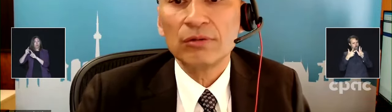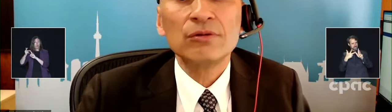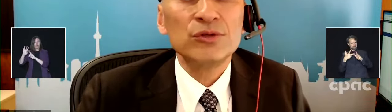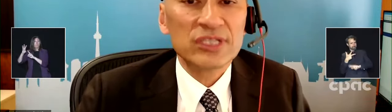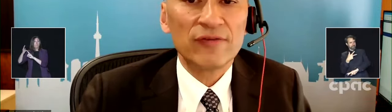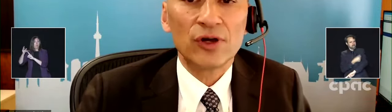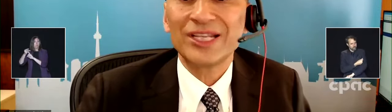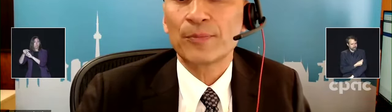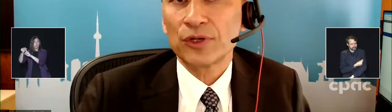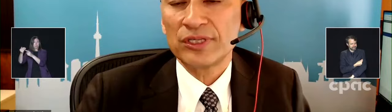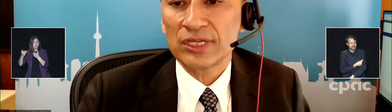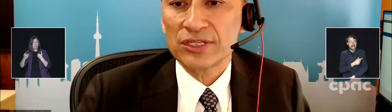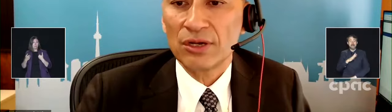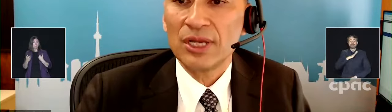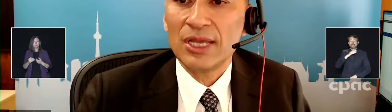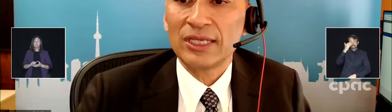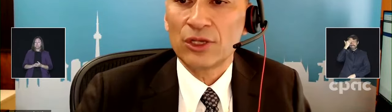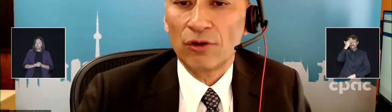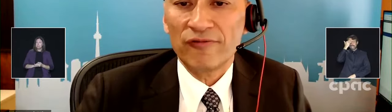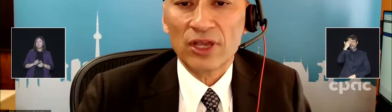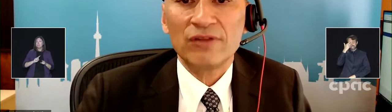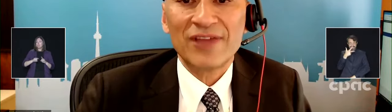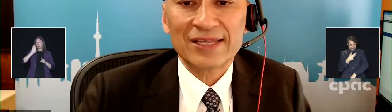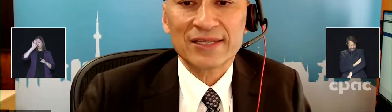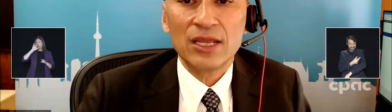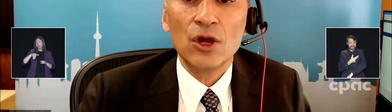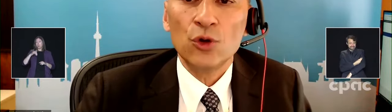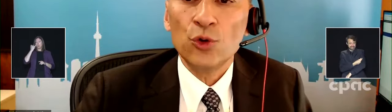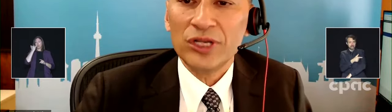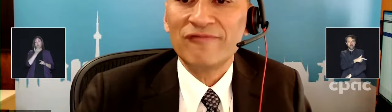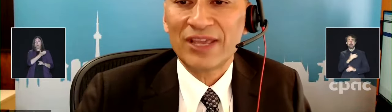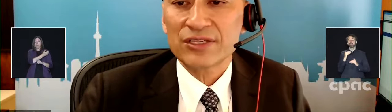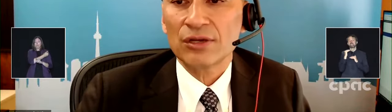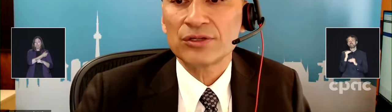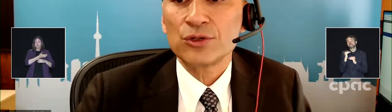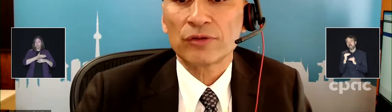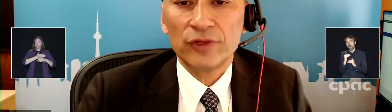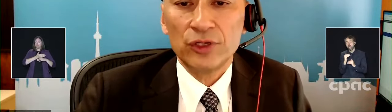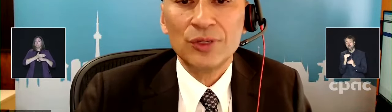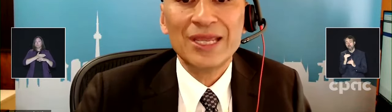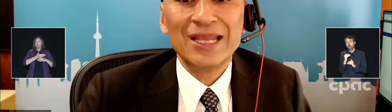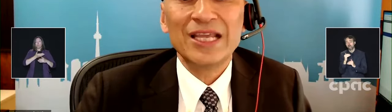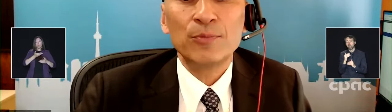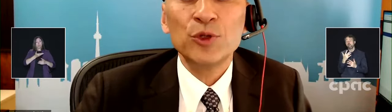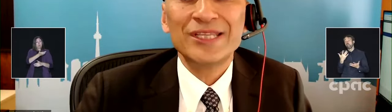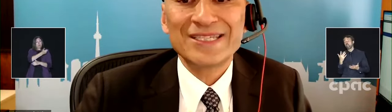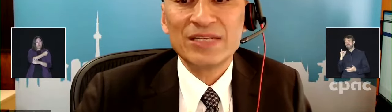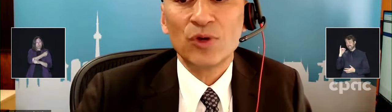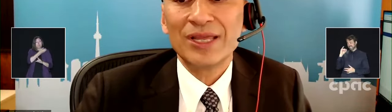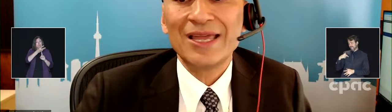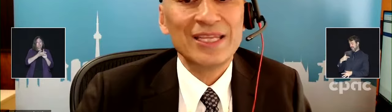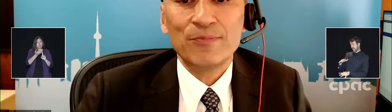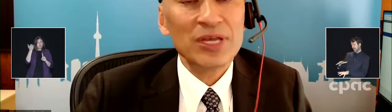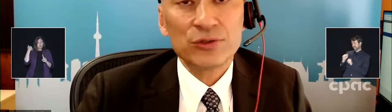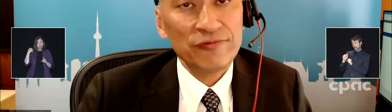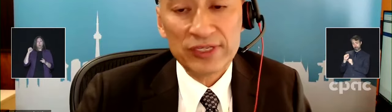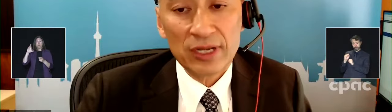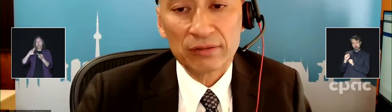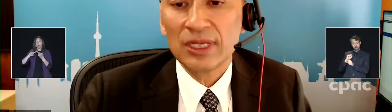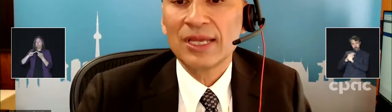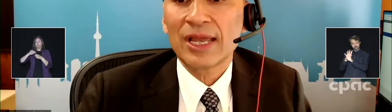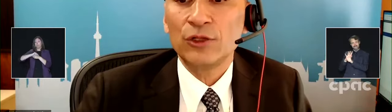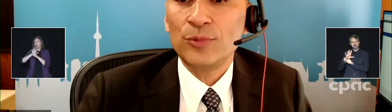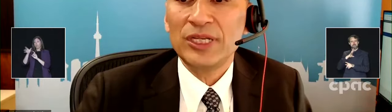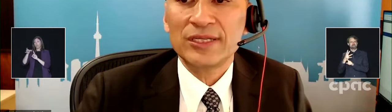Cependant, nous savons que la protection qui confère un vaccin ou une infection survenue il y a plus de six mois n'est pas